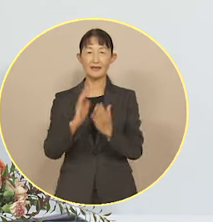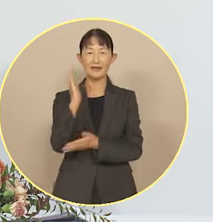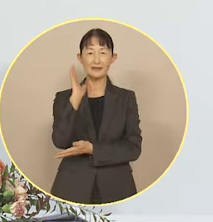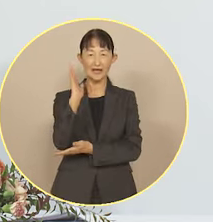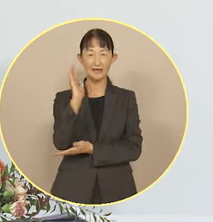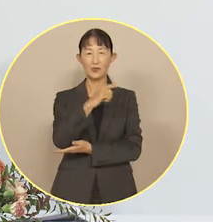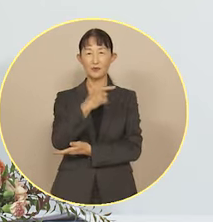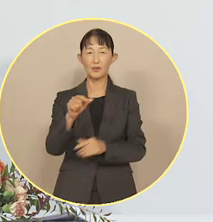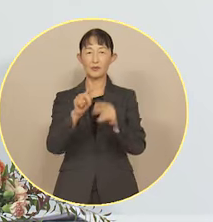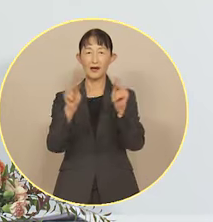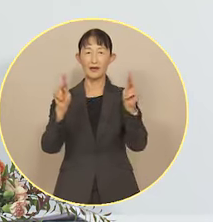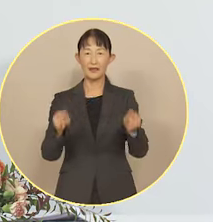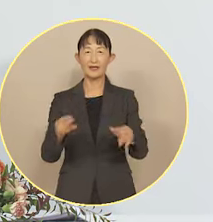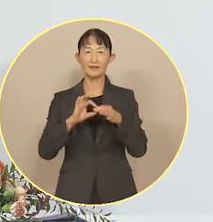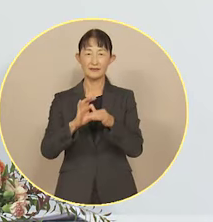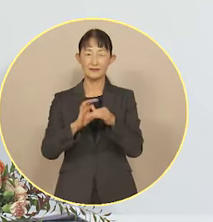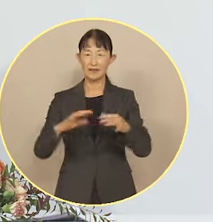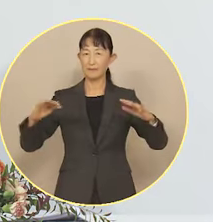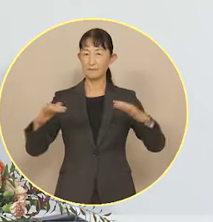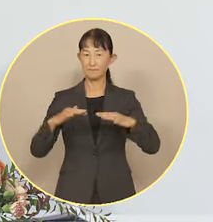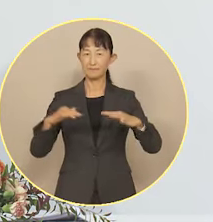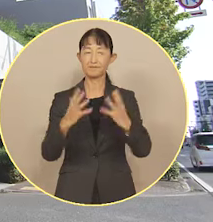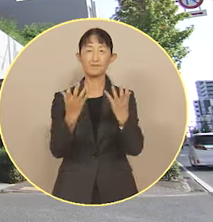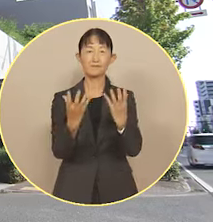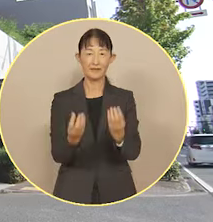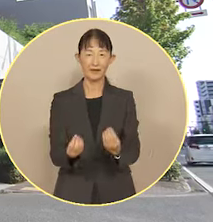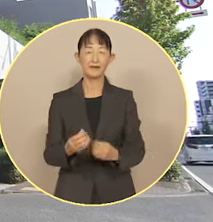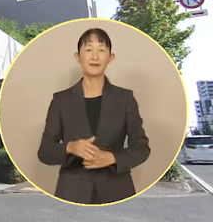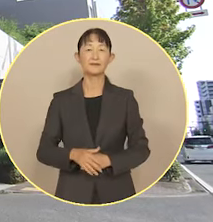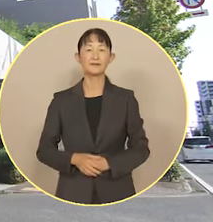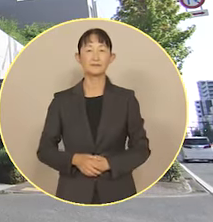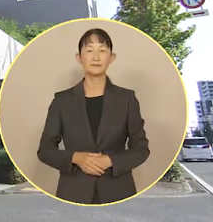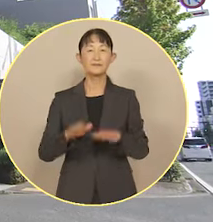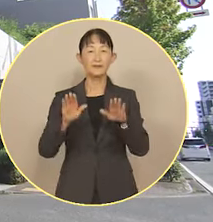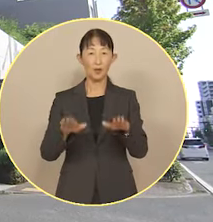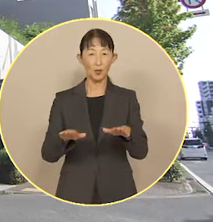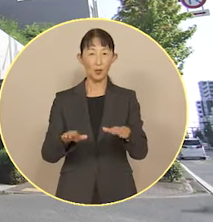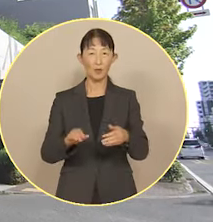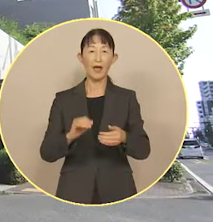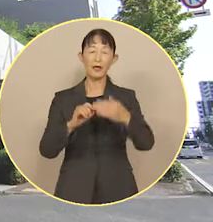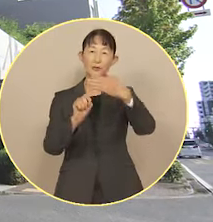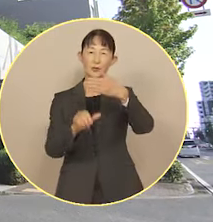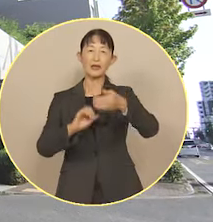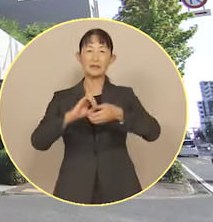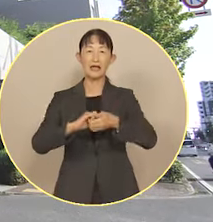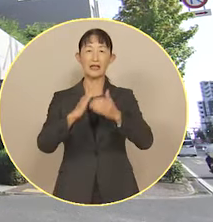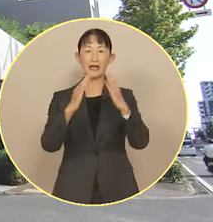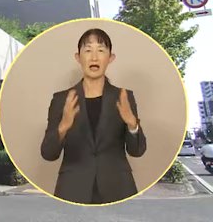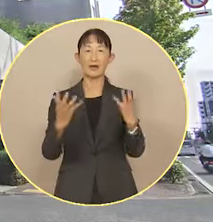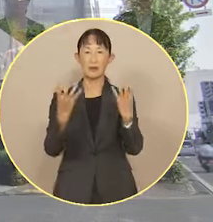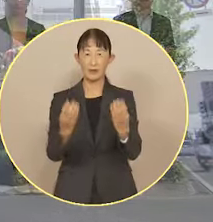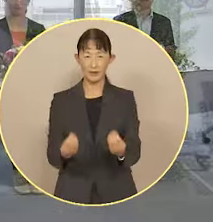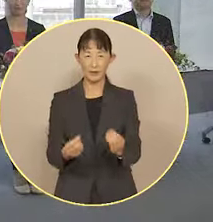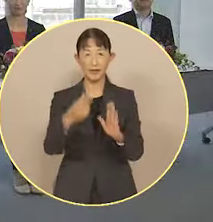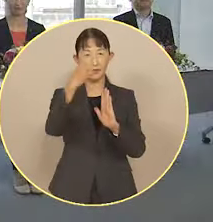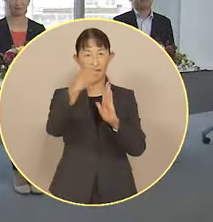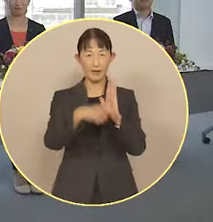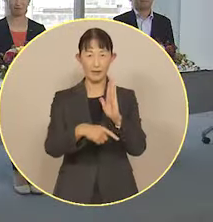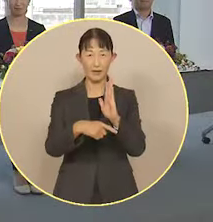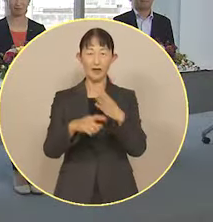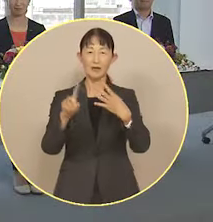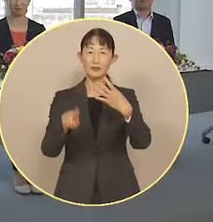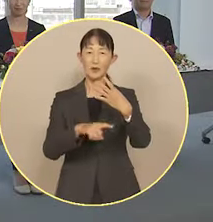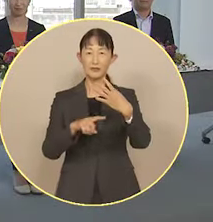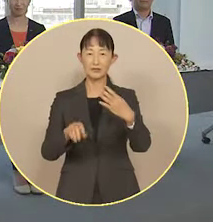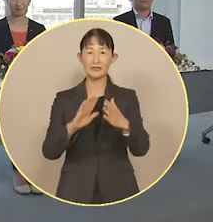課題について活な議論がかわされました今日は9月定例会を終わってをテーマに4人の